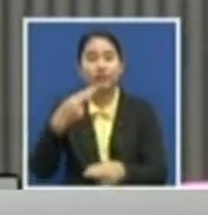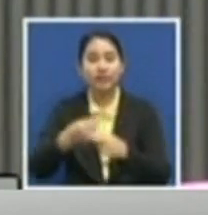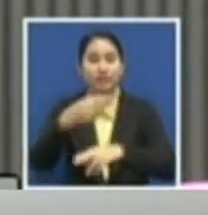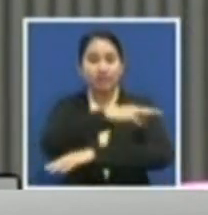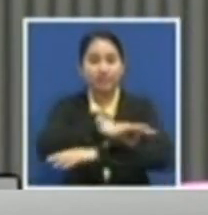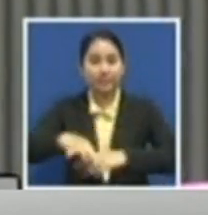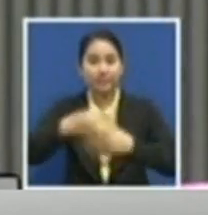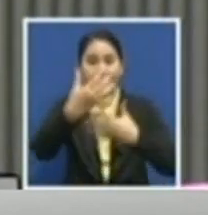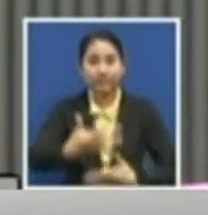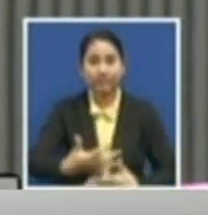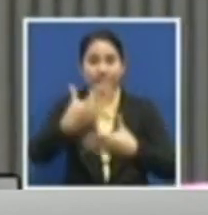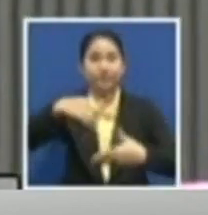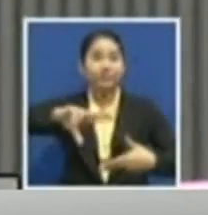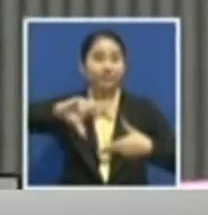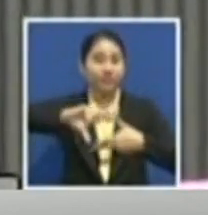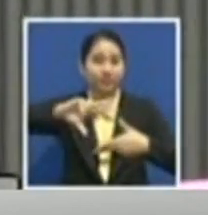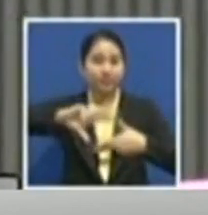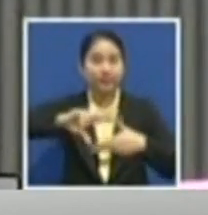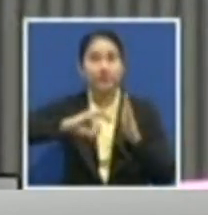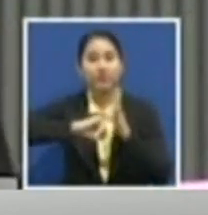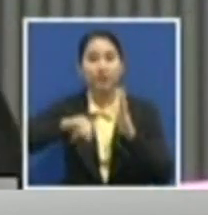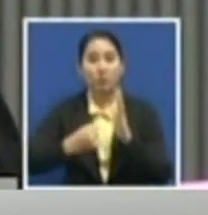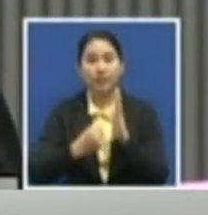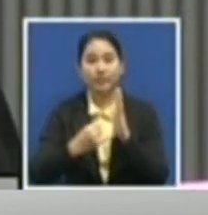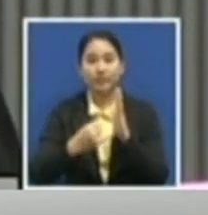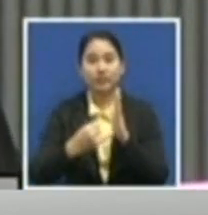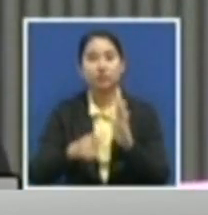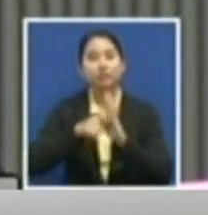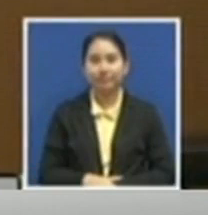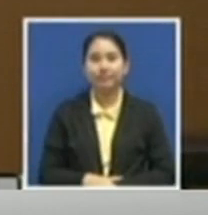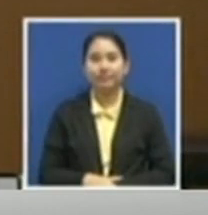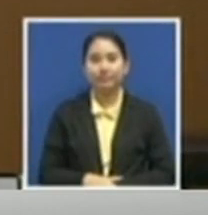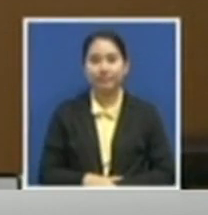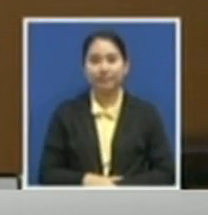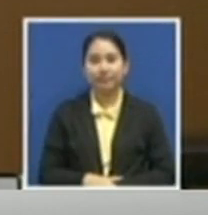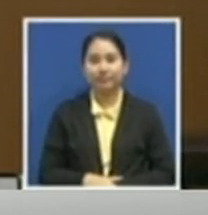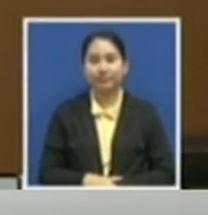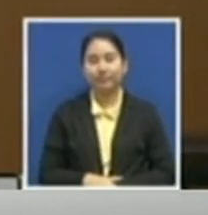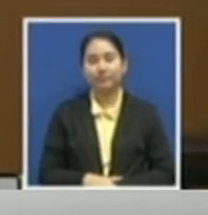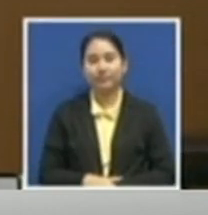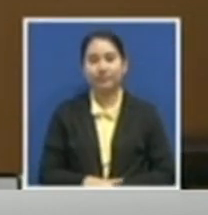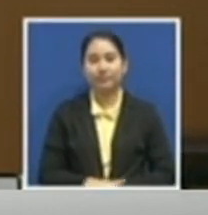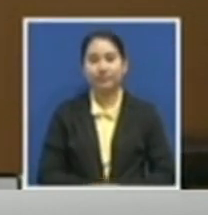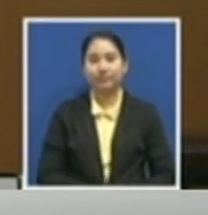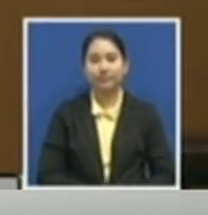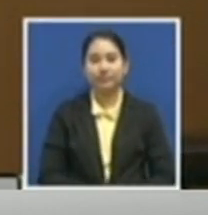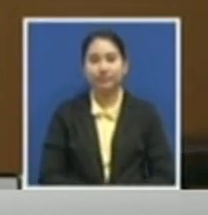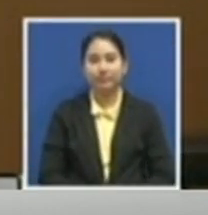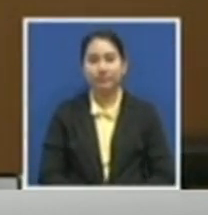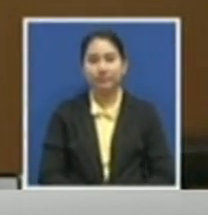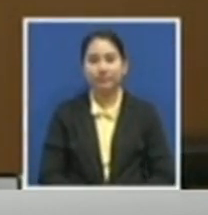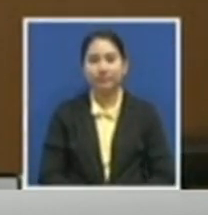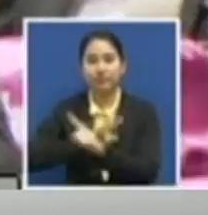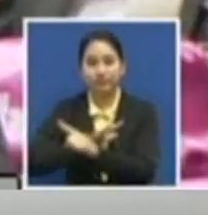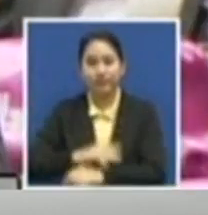องหนึ่งที่พรรคเสรีรวมไทยเขาจับประเด็นคือนโยบายเนี่ยมันต้องแจ้งที่มาของรายได้อันนี้มัน